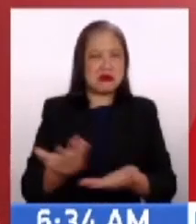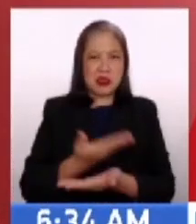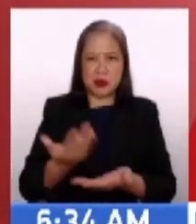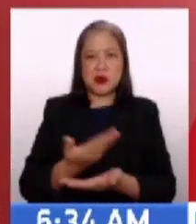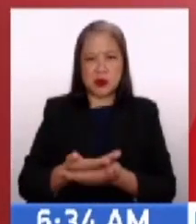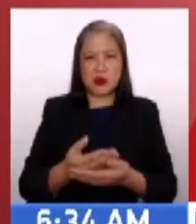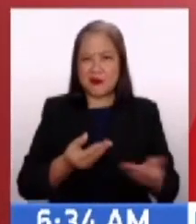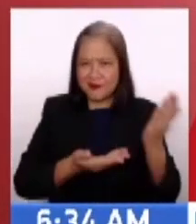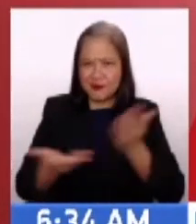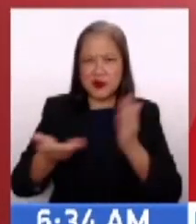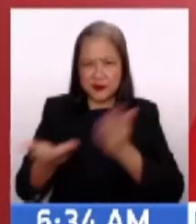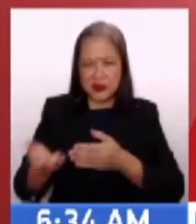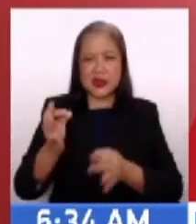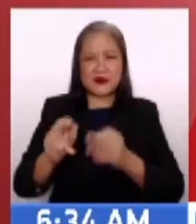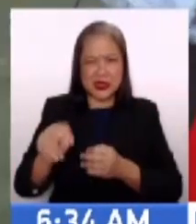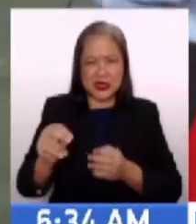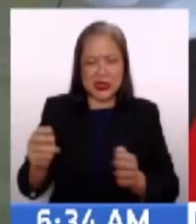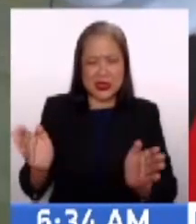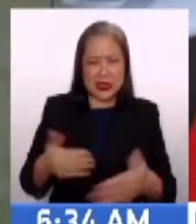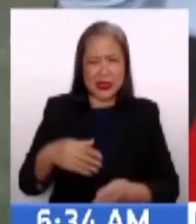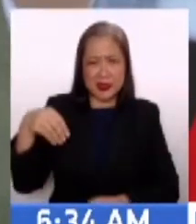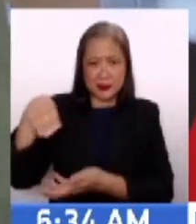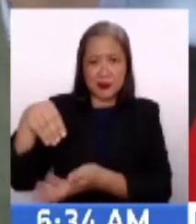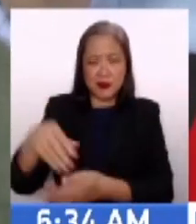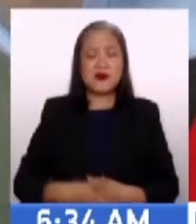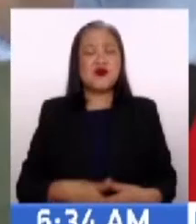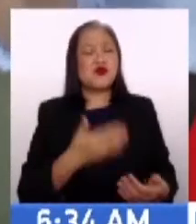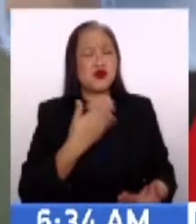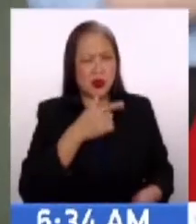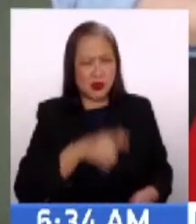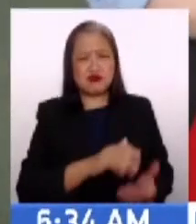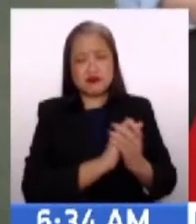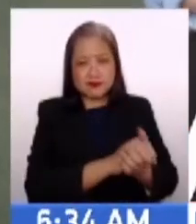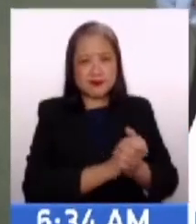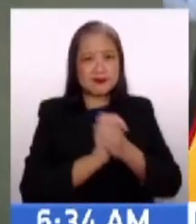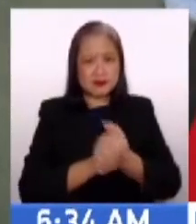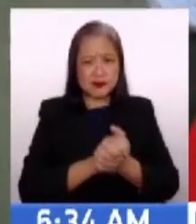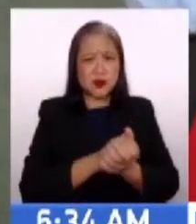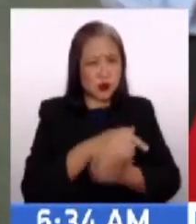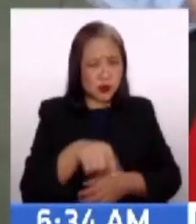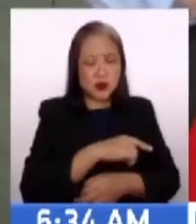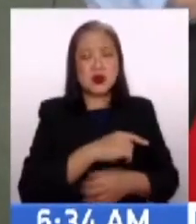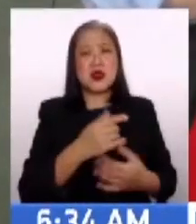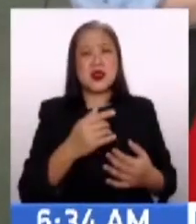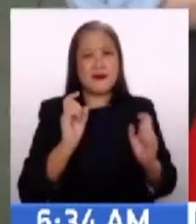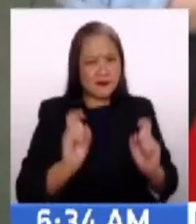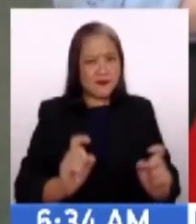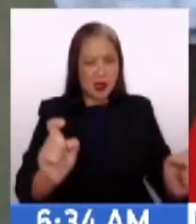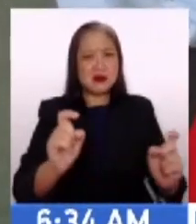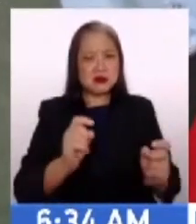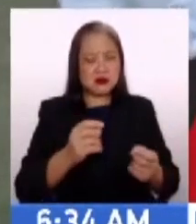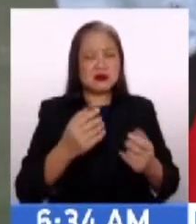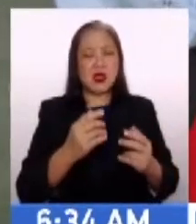kung kailangan na po ng ating mga kababayan. We wish you all the best dahil congratulations yan. Ano, maagap din po ang pag-responde ng DSWD dun sa ating